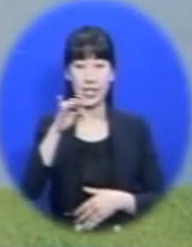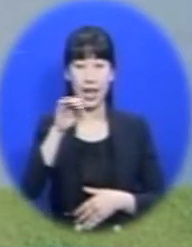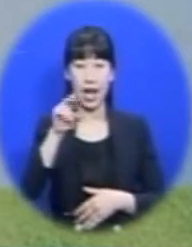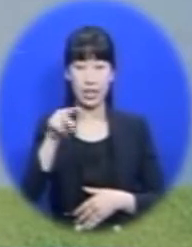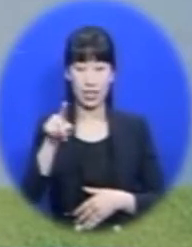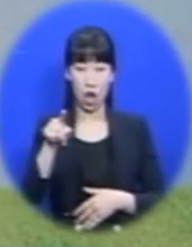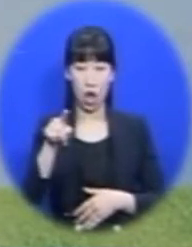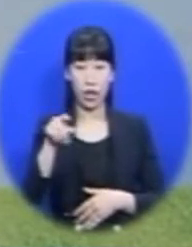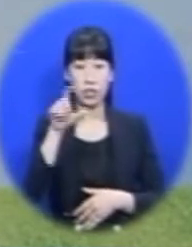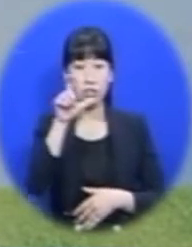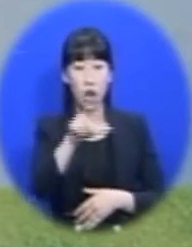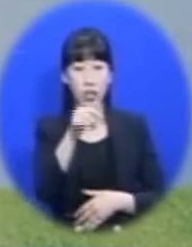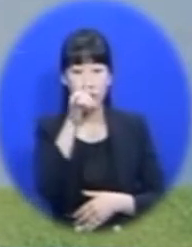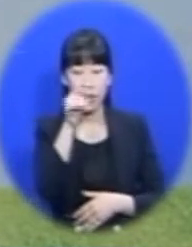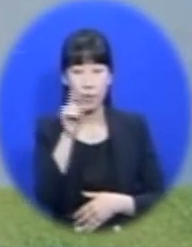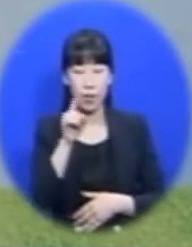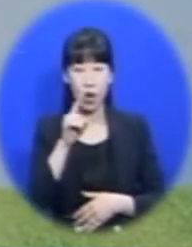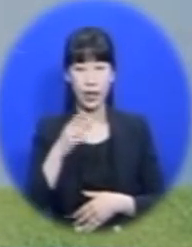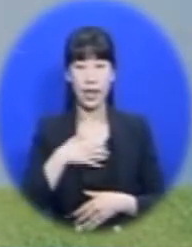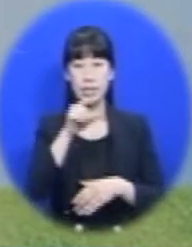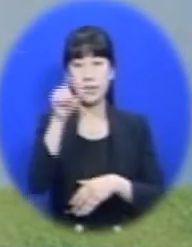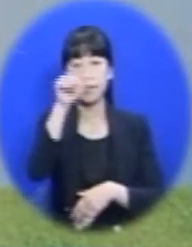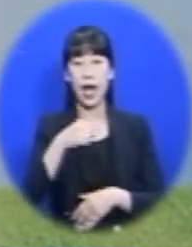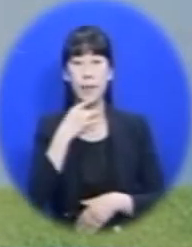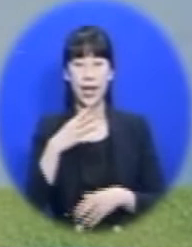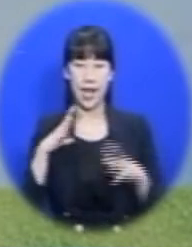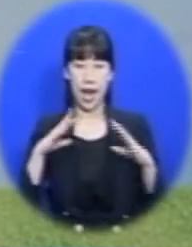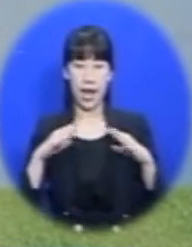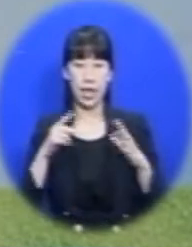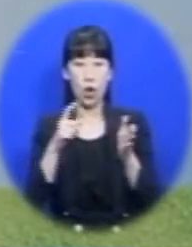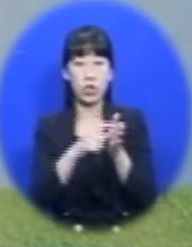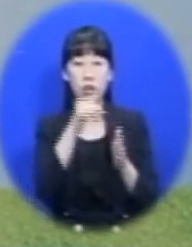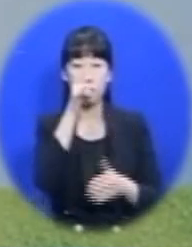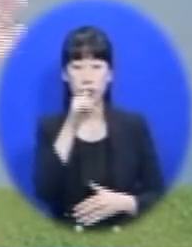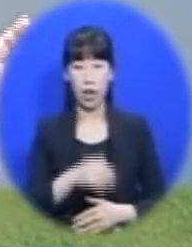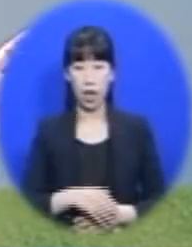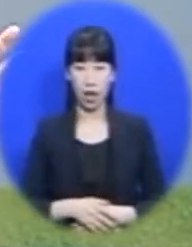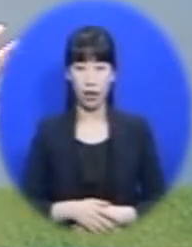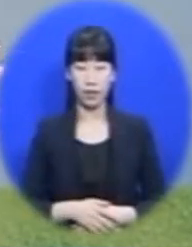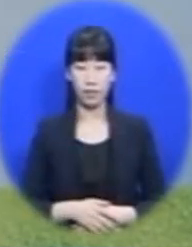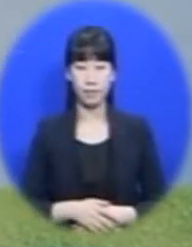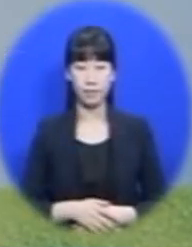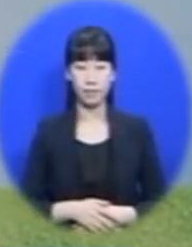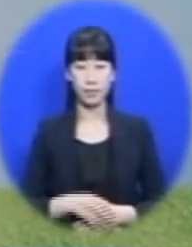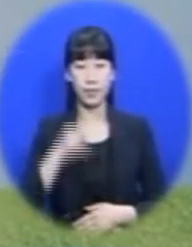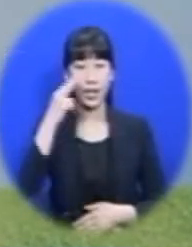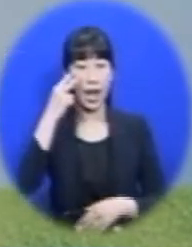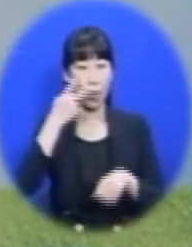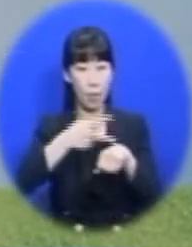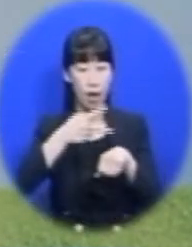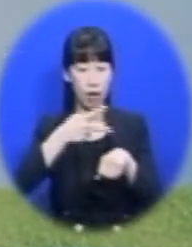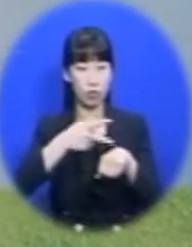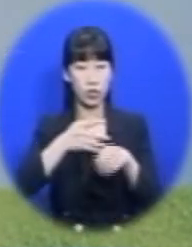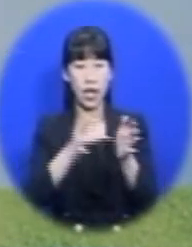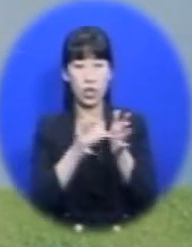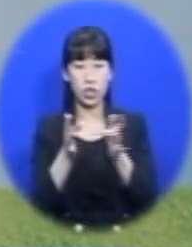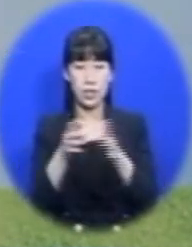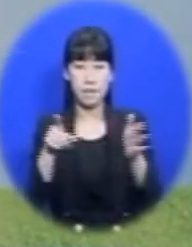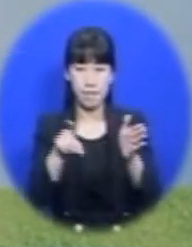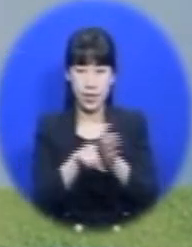십자가 외에 결코 자랑할 것이 없으니. 사도 바울이 이렇게 예수님을 믿고 주님을